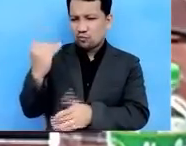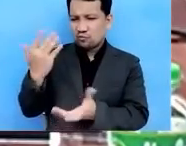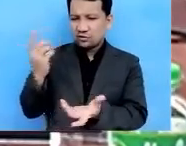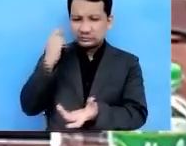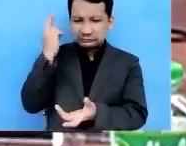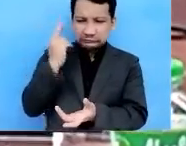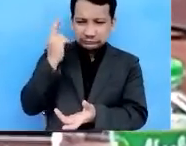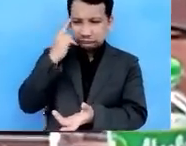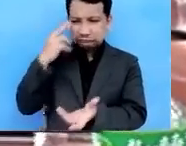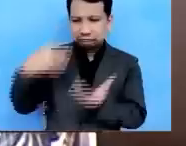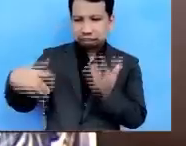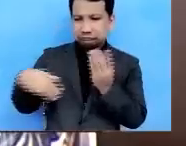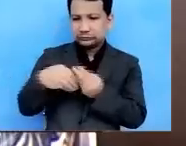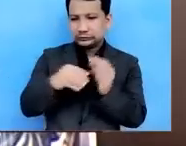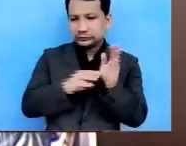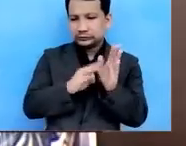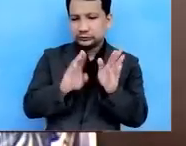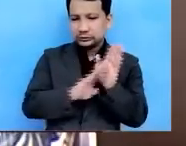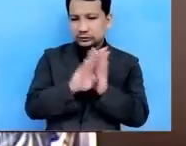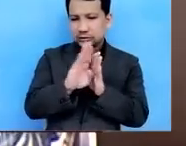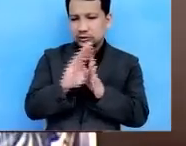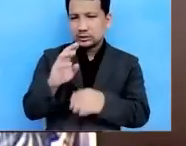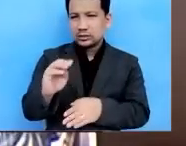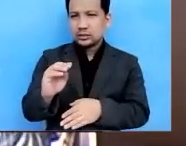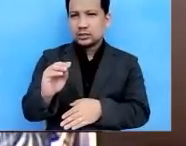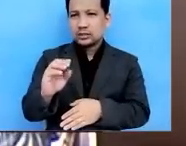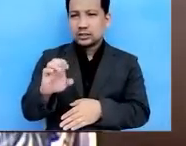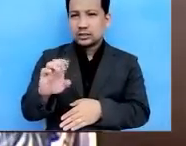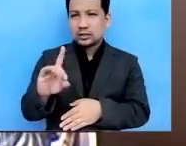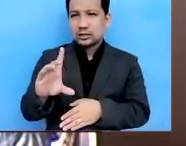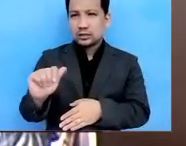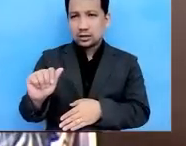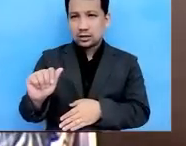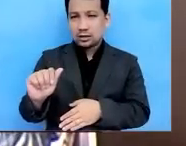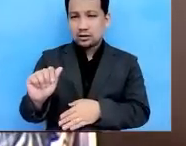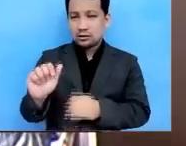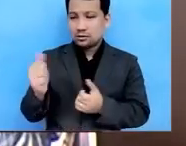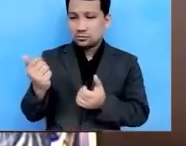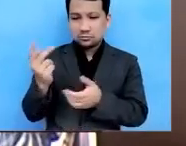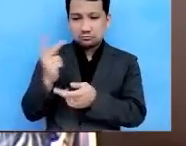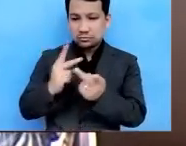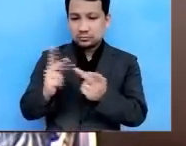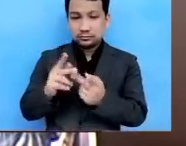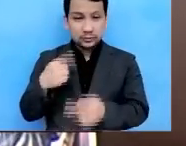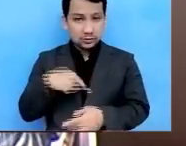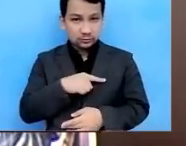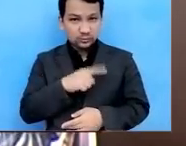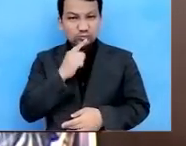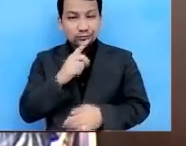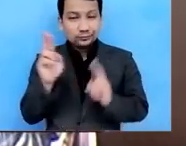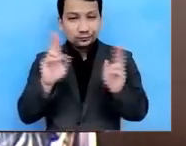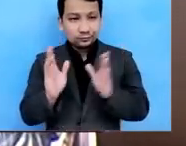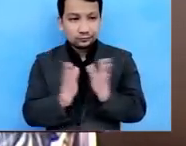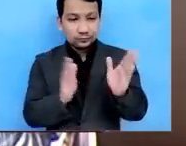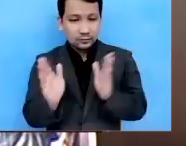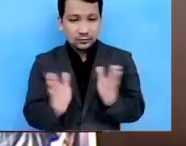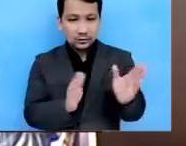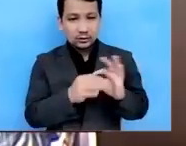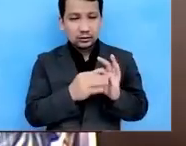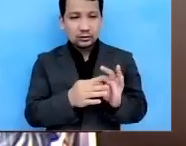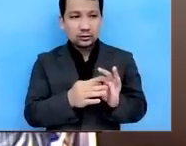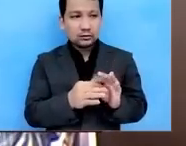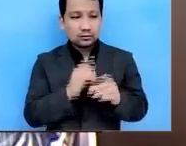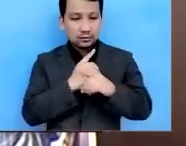effort? The modernization effort of the EDCA is basically for us to prepare to